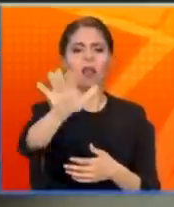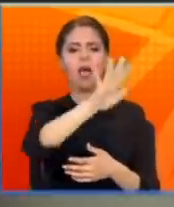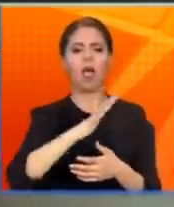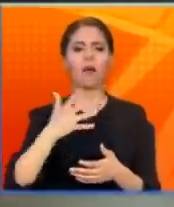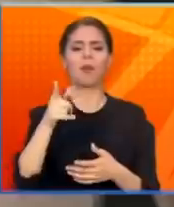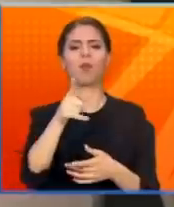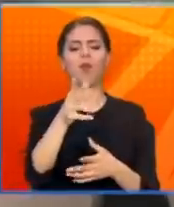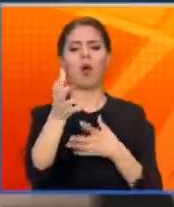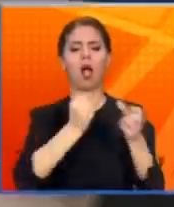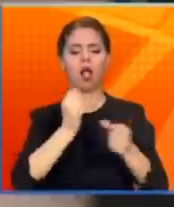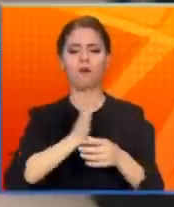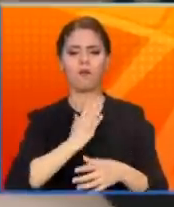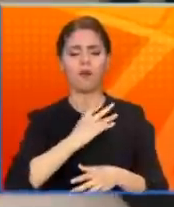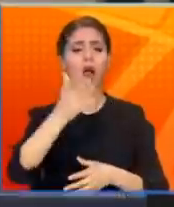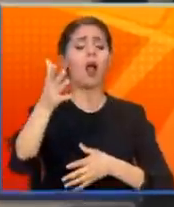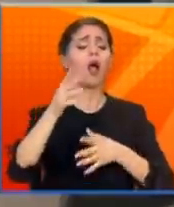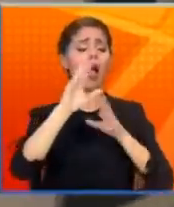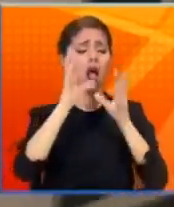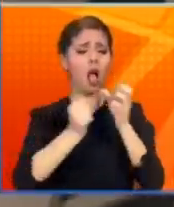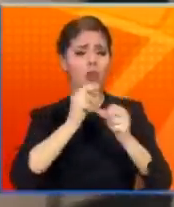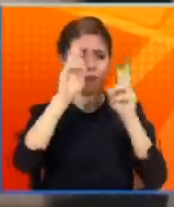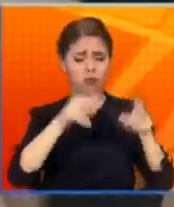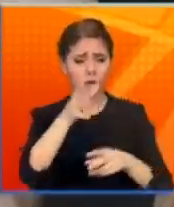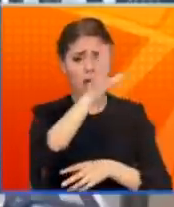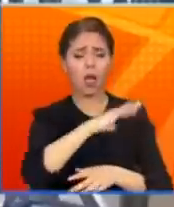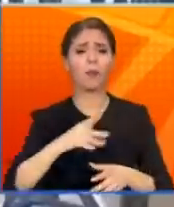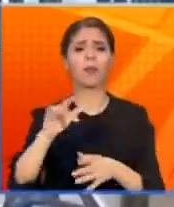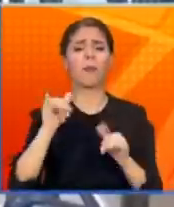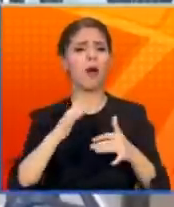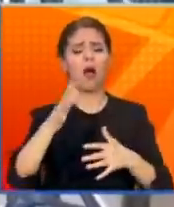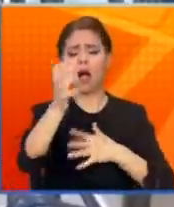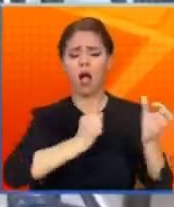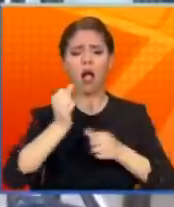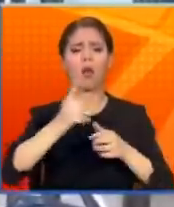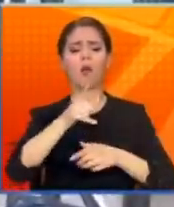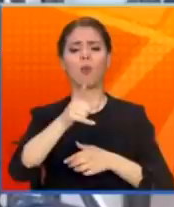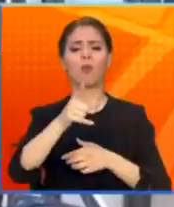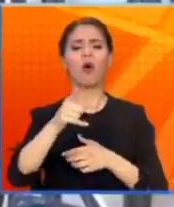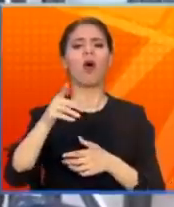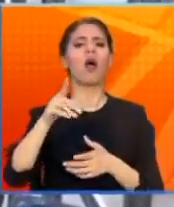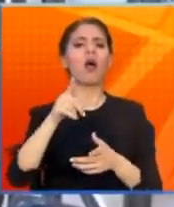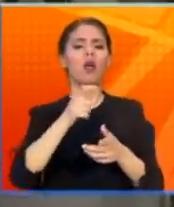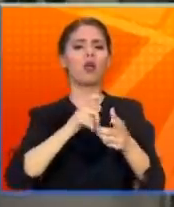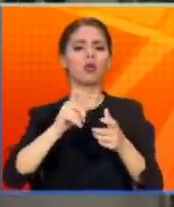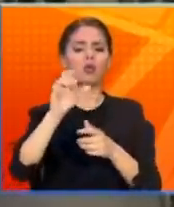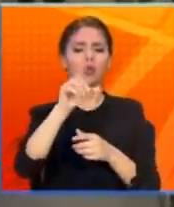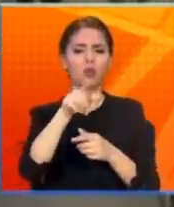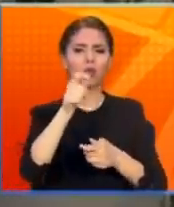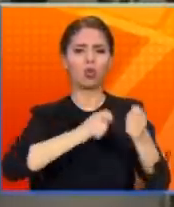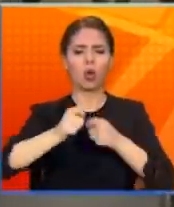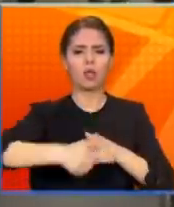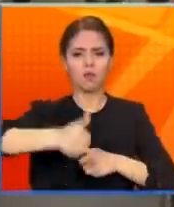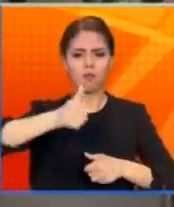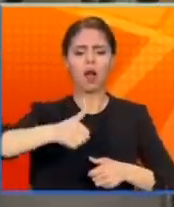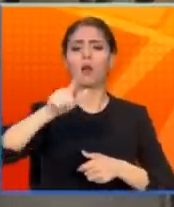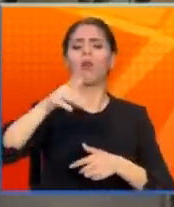riskimiz daha çok yüksek. Marketlerde yaşanan yoğunluk üzerine gıda tüketicileri dernekleri de harekete geçti. Paniğe gerek yok. Aylarca